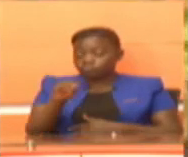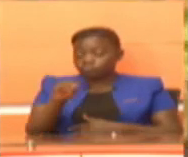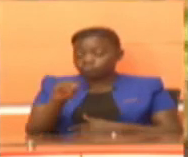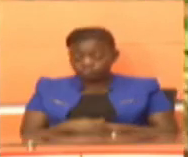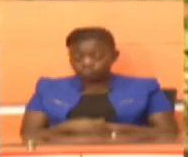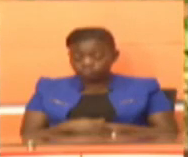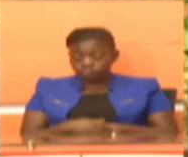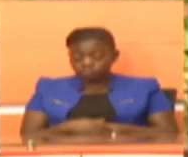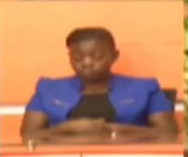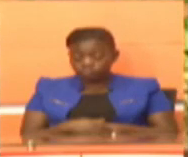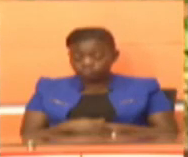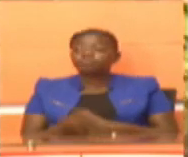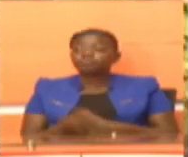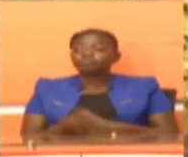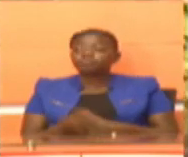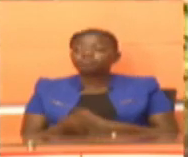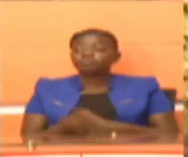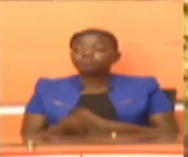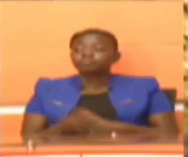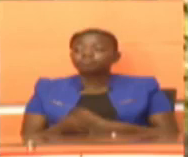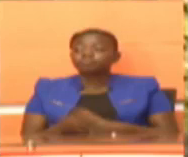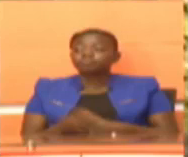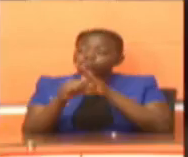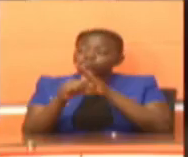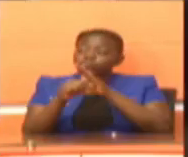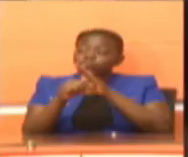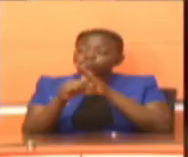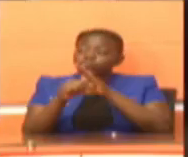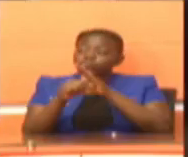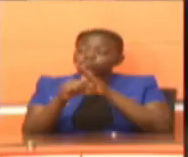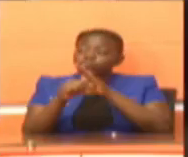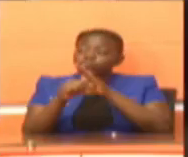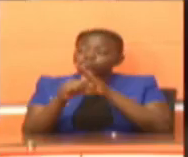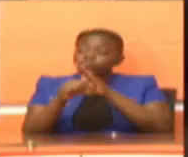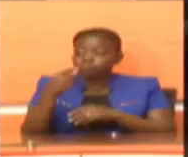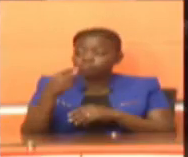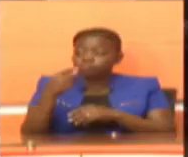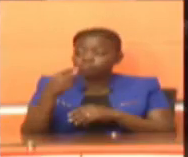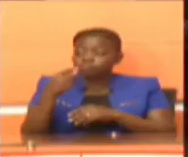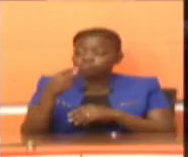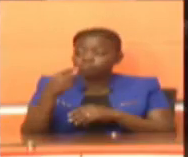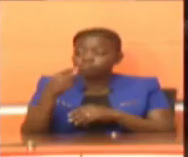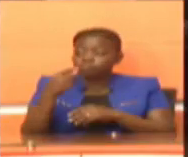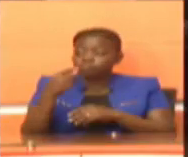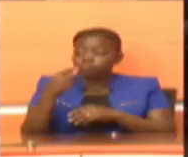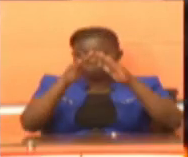Musmis Mada alambuludde ku nsonga eno. Abatuuze bana bafiiridde mu nnyumba emu